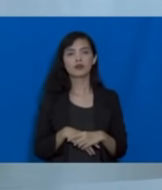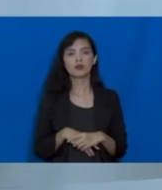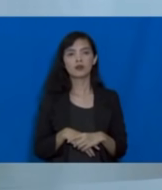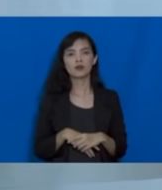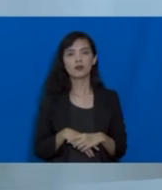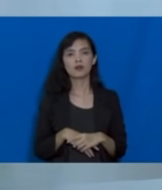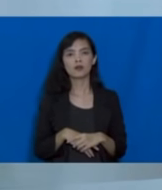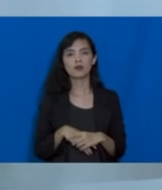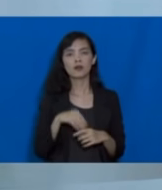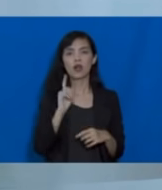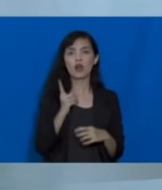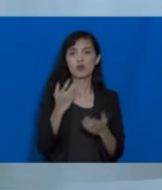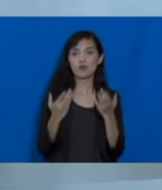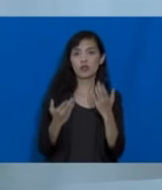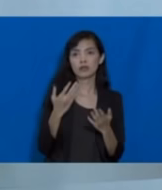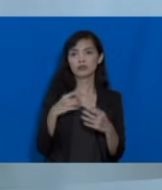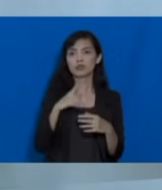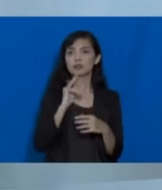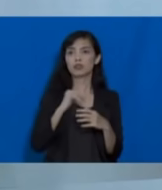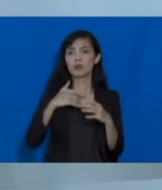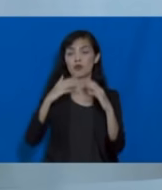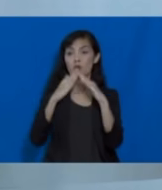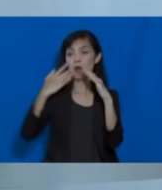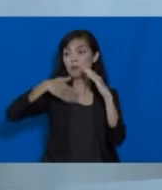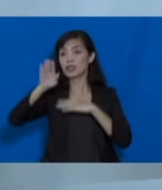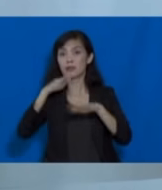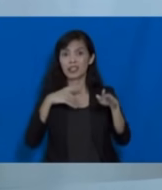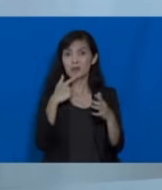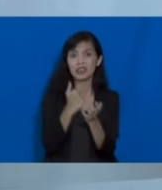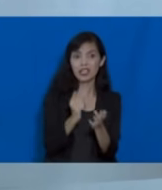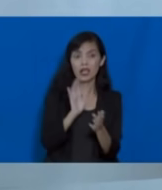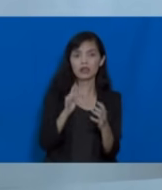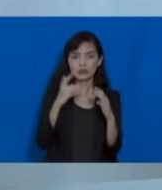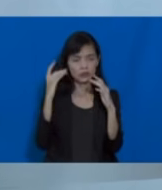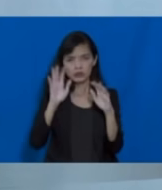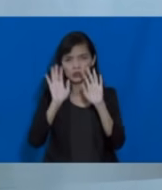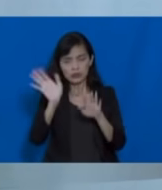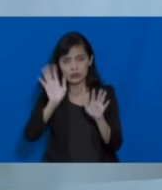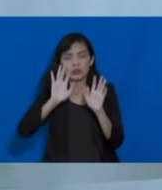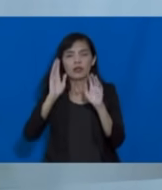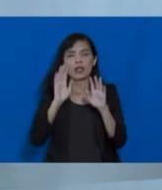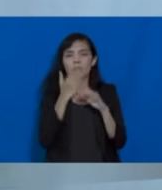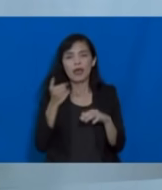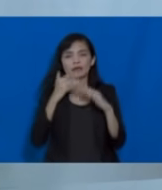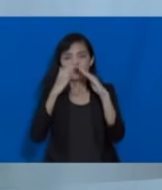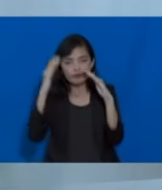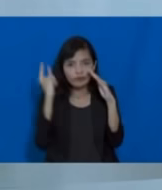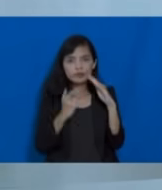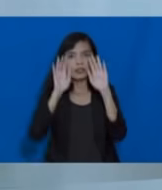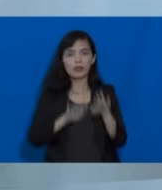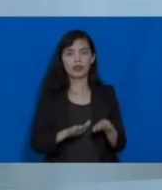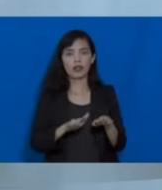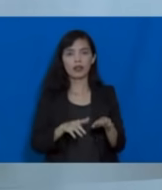semua kepentingan untuk meninggalkan rumah Hai Bunda semua rencana kepergian